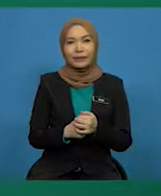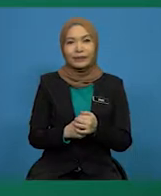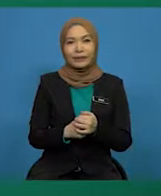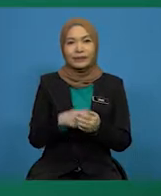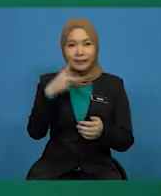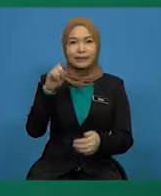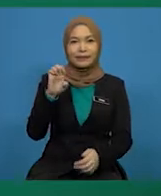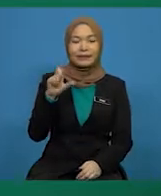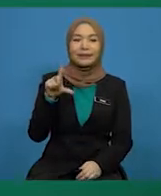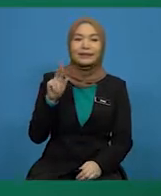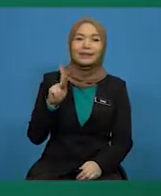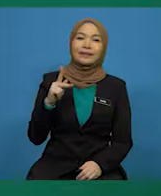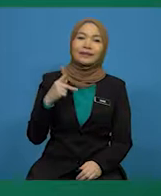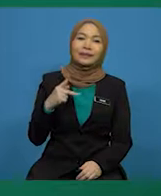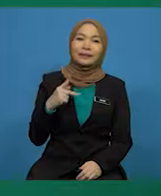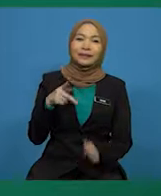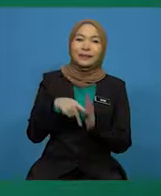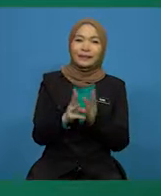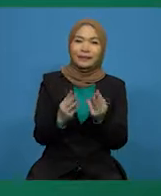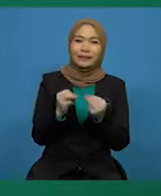keluk permintaan wang dilukis.